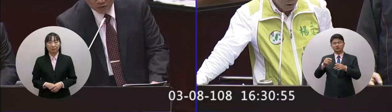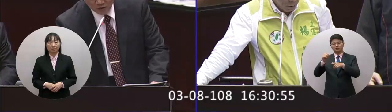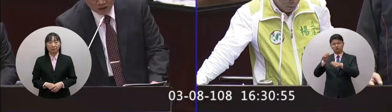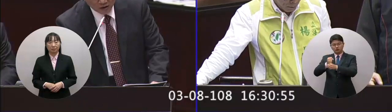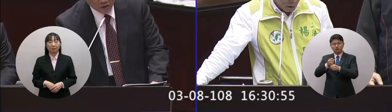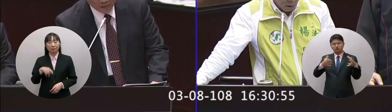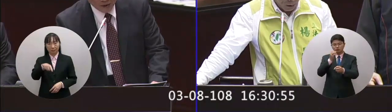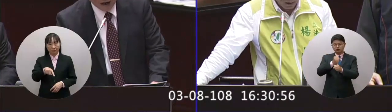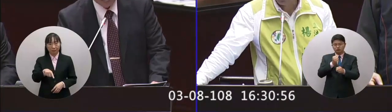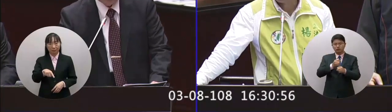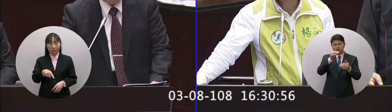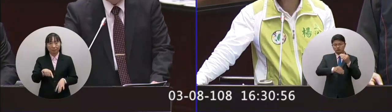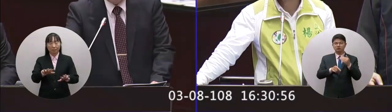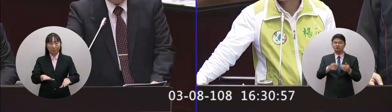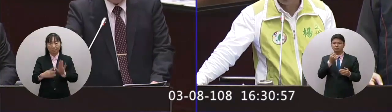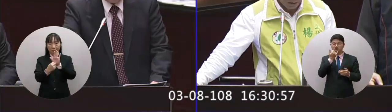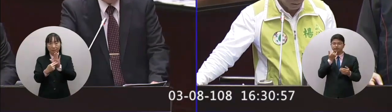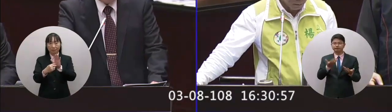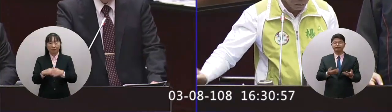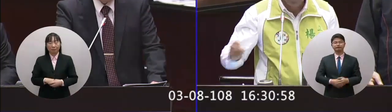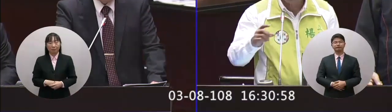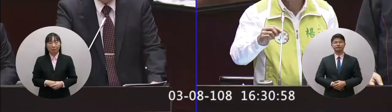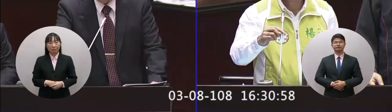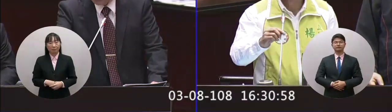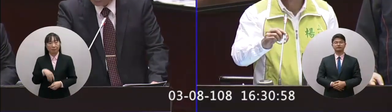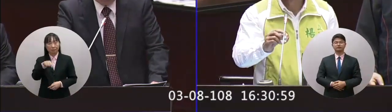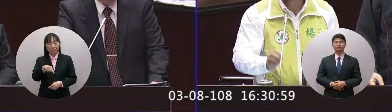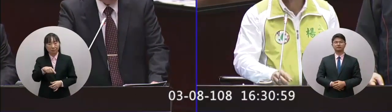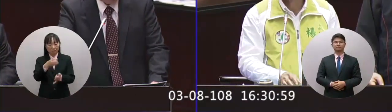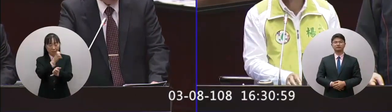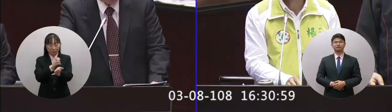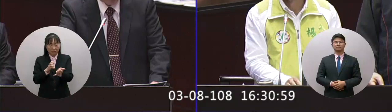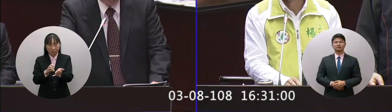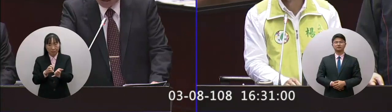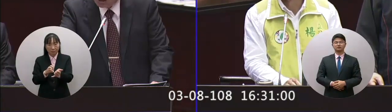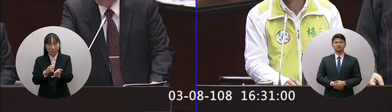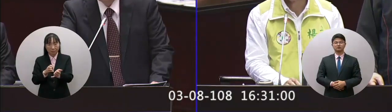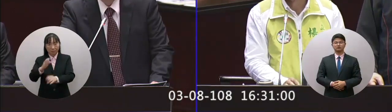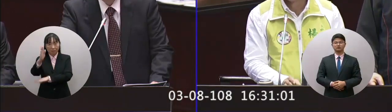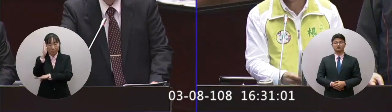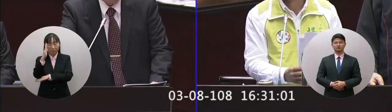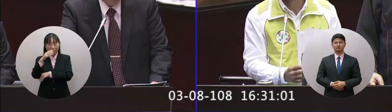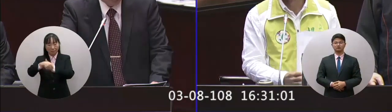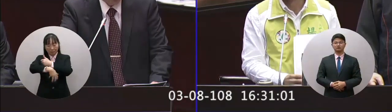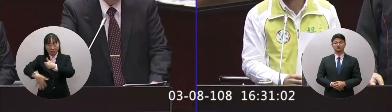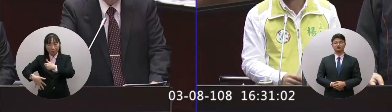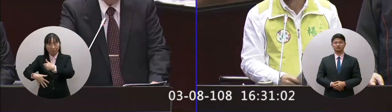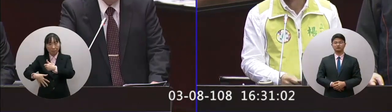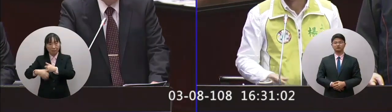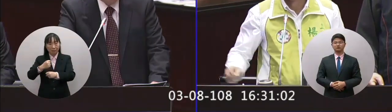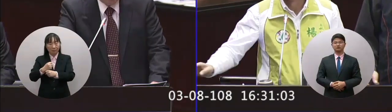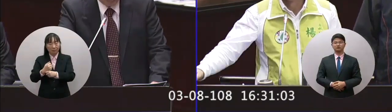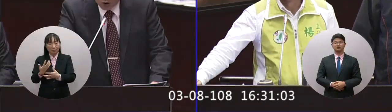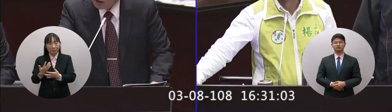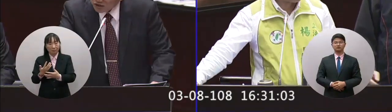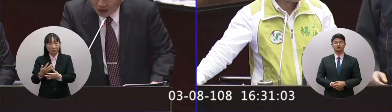好？ 这部分我跟委员报告一下，大概这些离岛的这些国营企业，他一直有